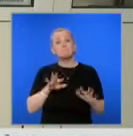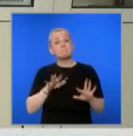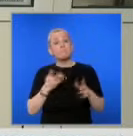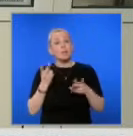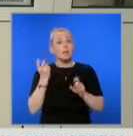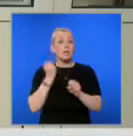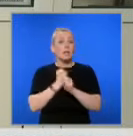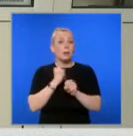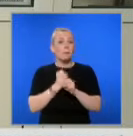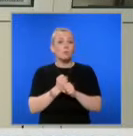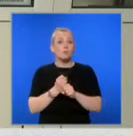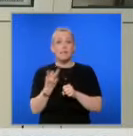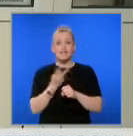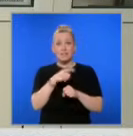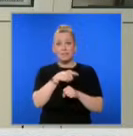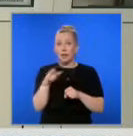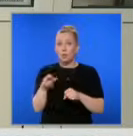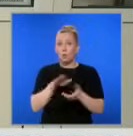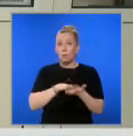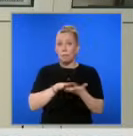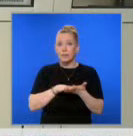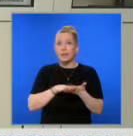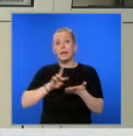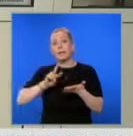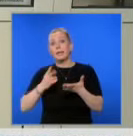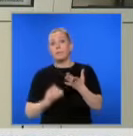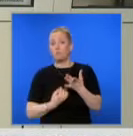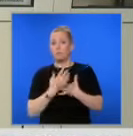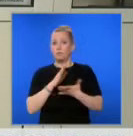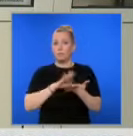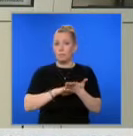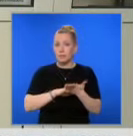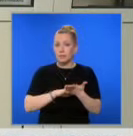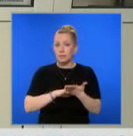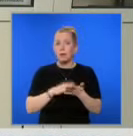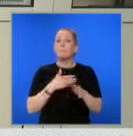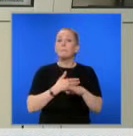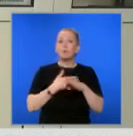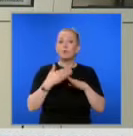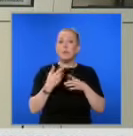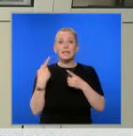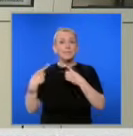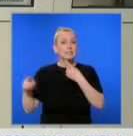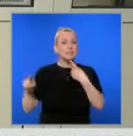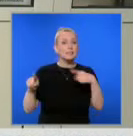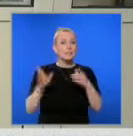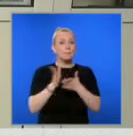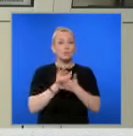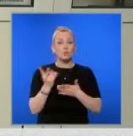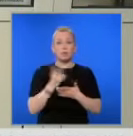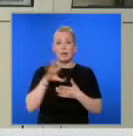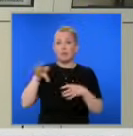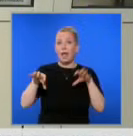по тези до 2 документа или по нов документ? Продължават ли различията между двата екипа преговарящи и свързани,